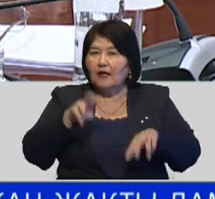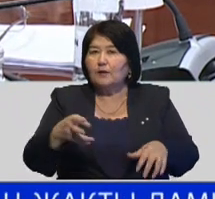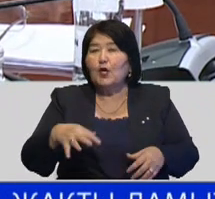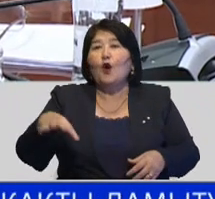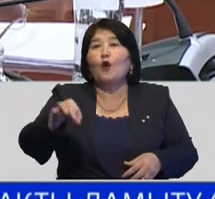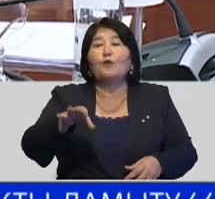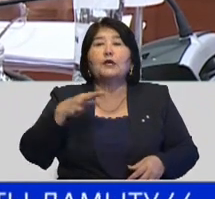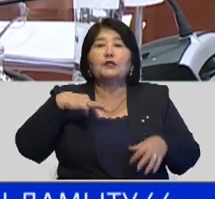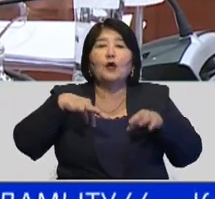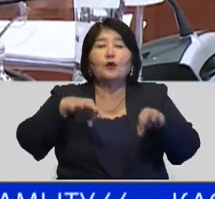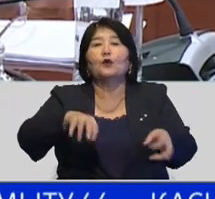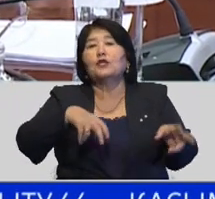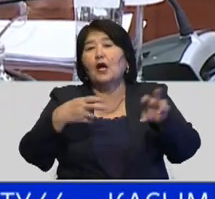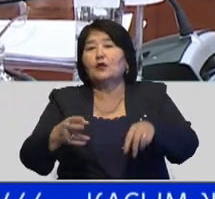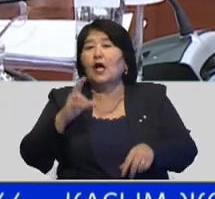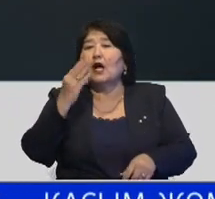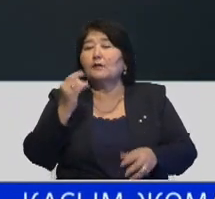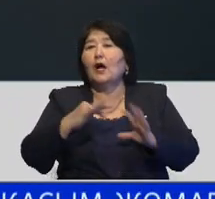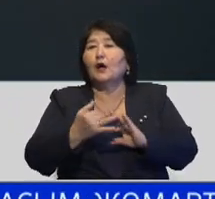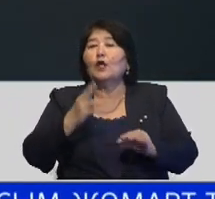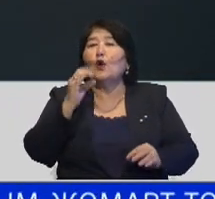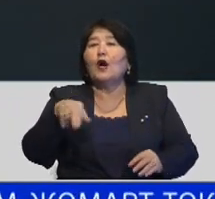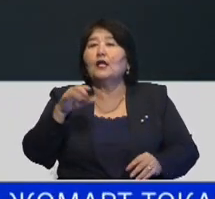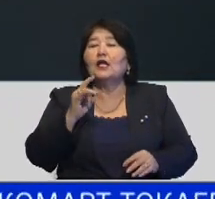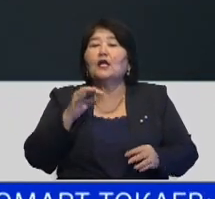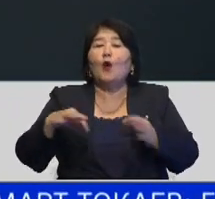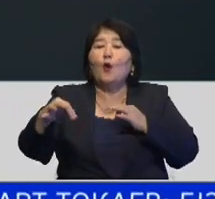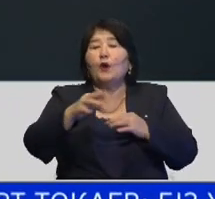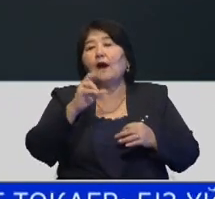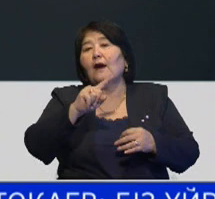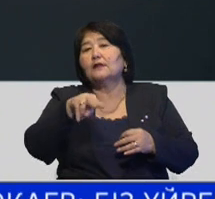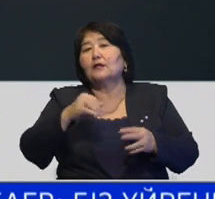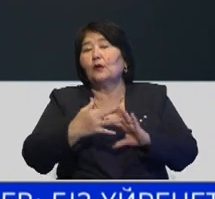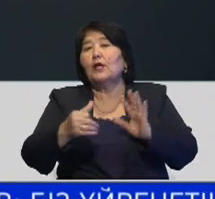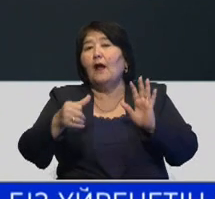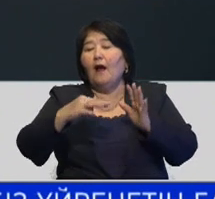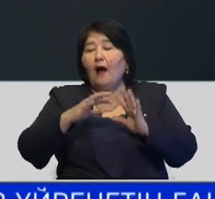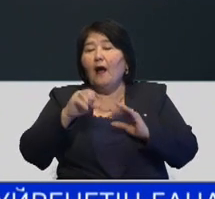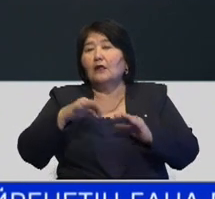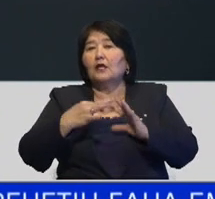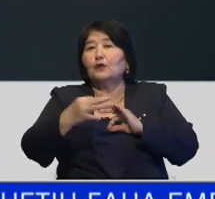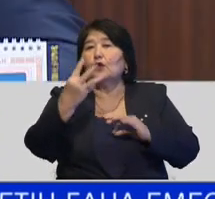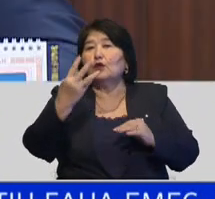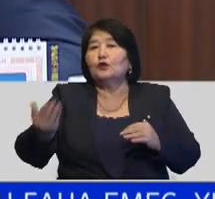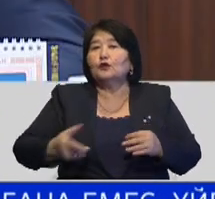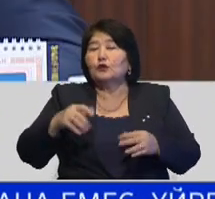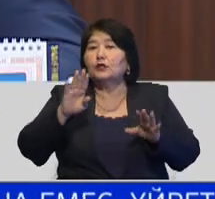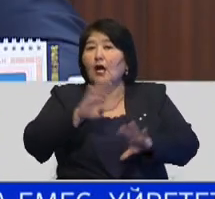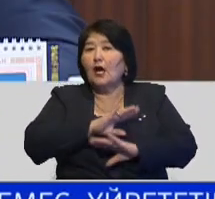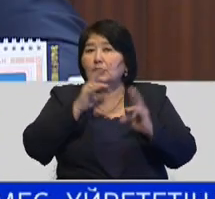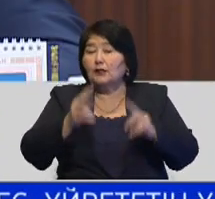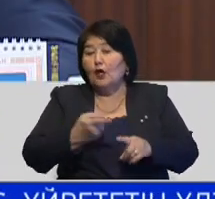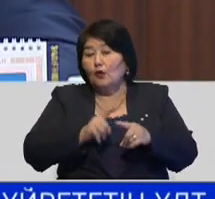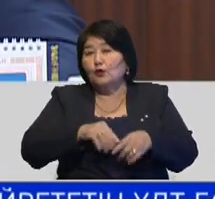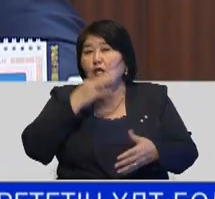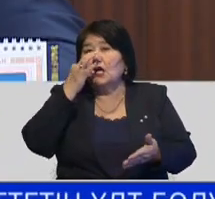су көлігінің аударылуы салдарынан Қармақшы ауданының Қуаңдария ауылдық округі және Қазалы ауданының Алтай елді мекенінің 3 тұрғыны қаза тапқан. Осы